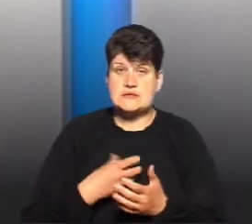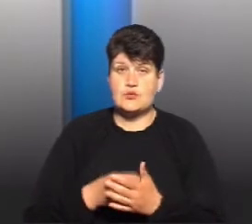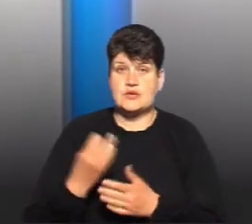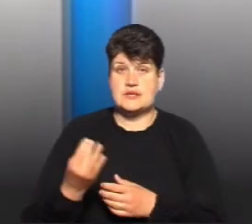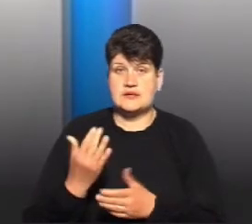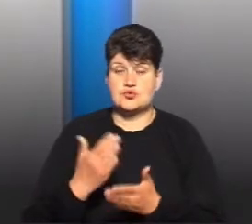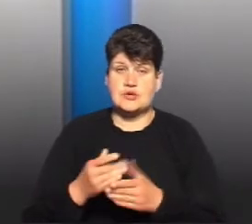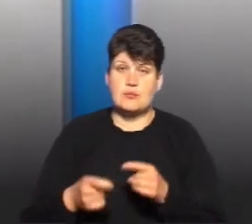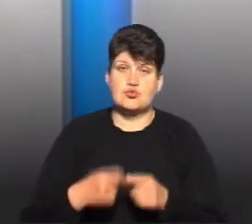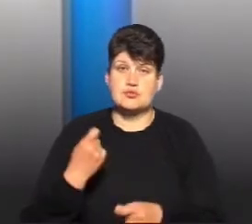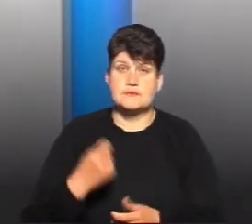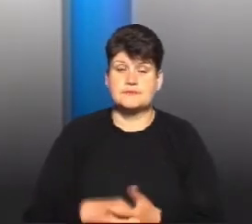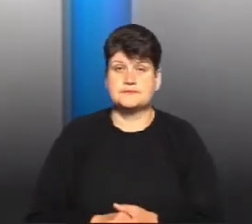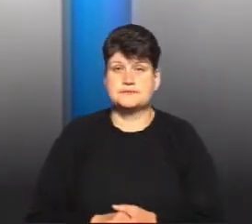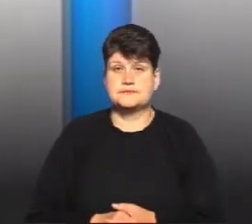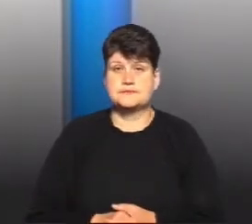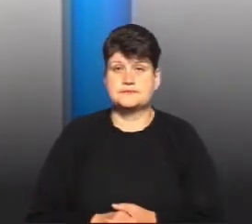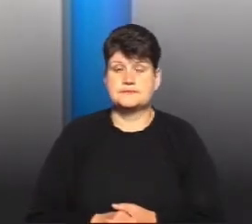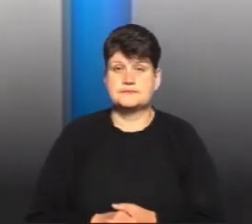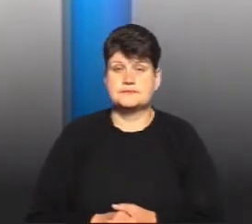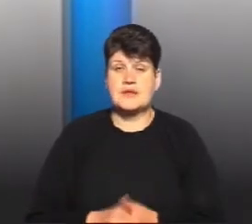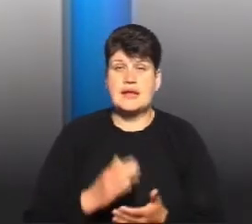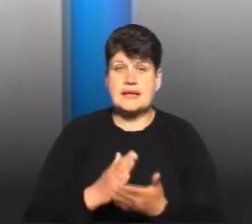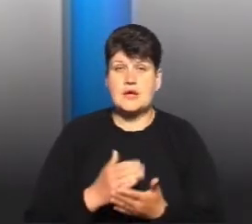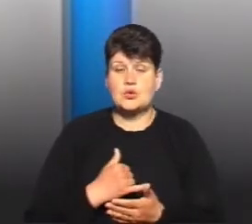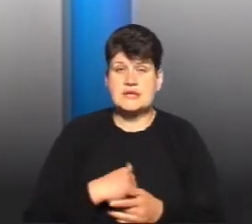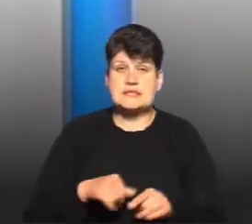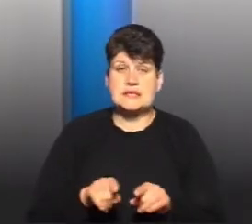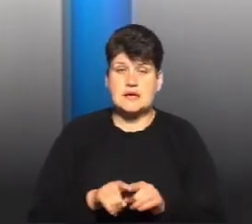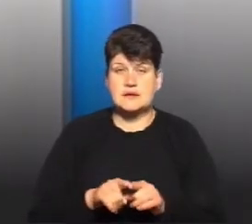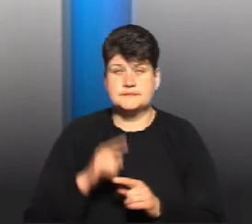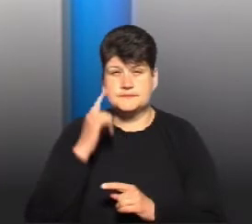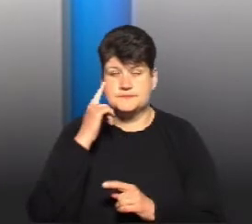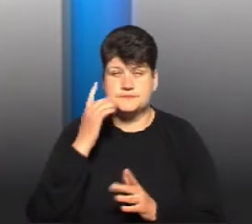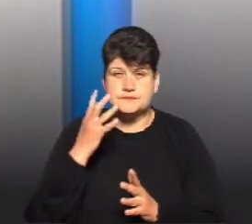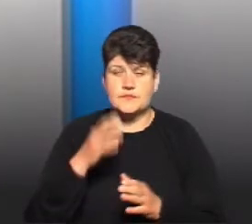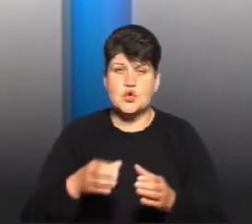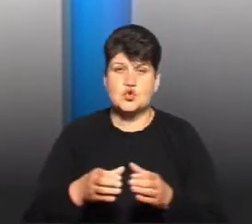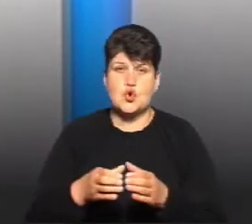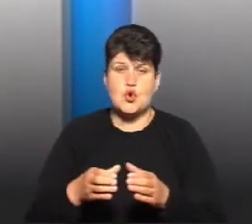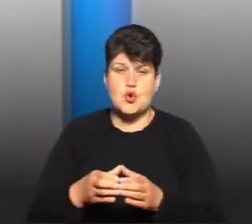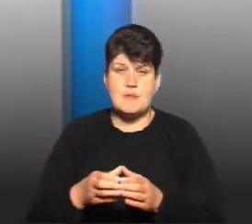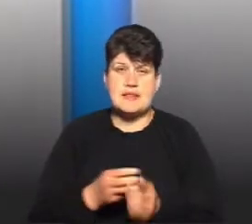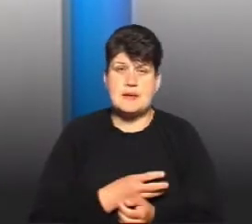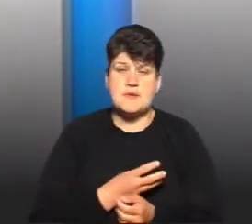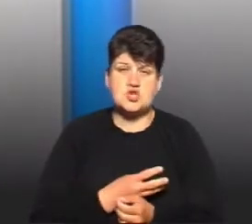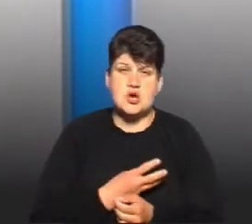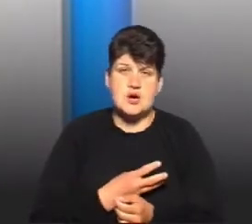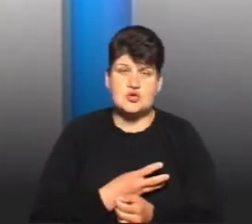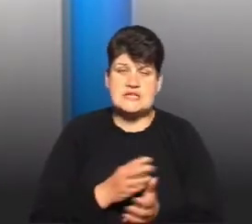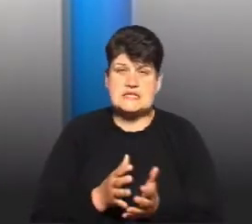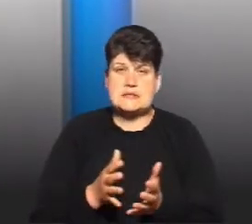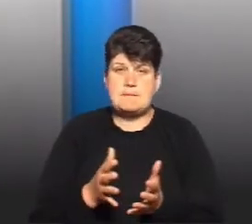Є от в нас така пересторога, що громада там бажаючи десь ну, збільшити надходження,